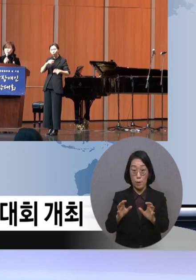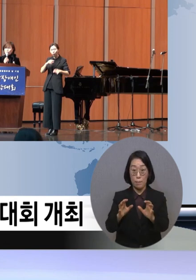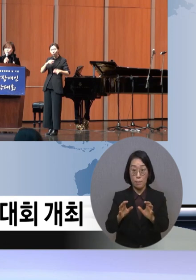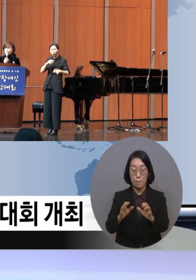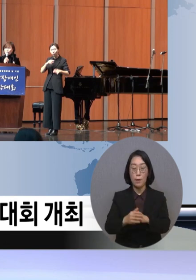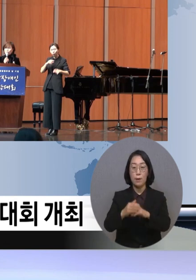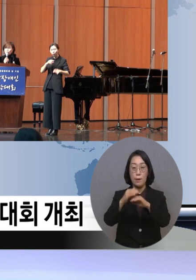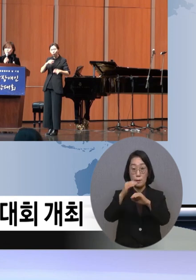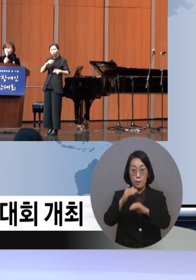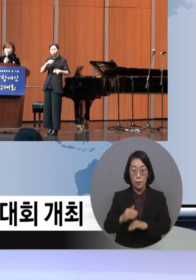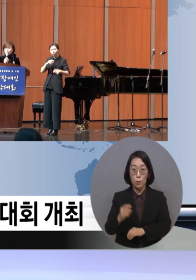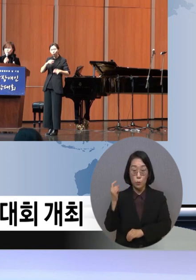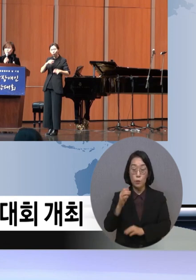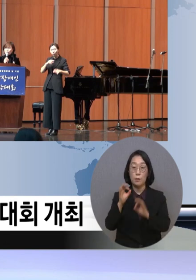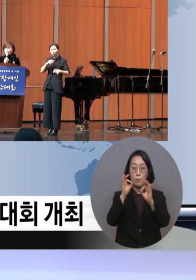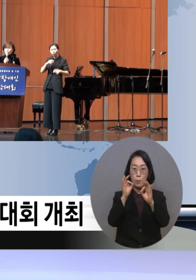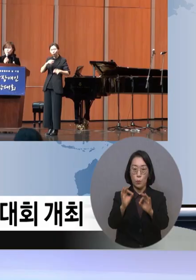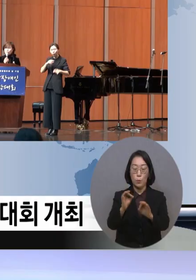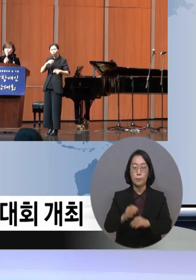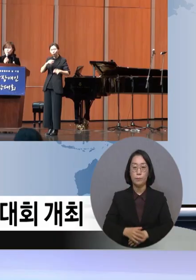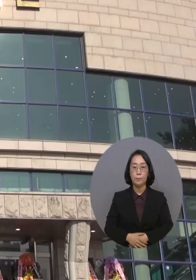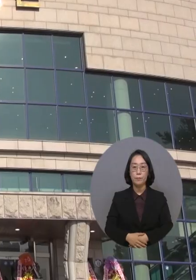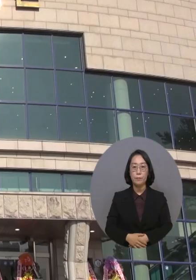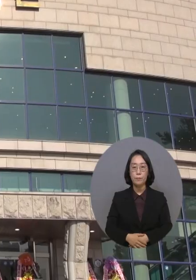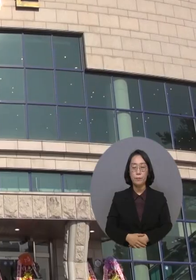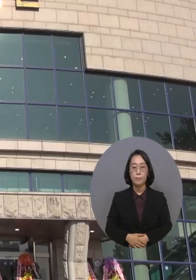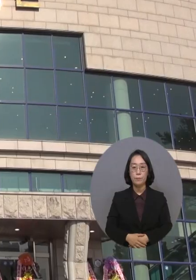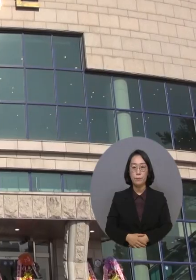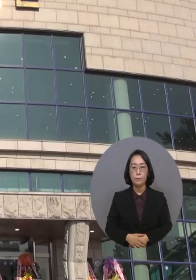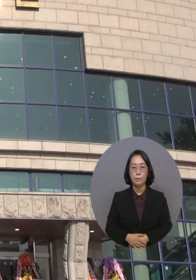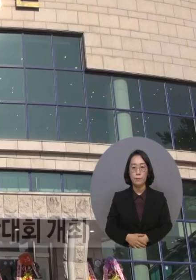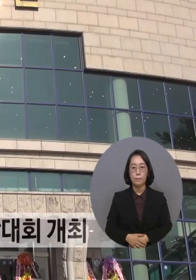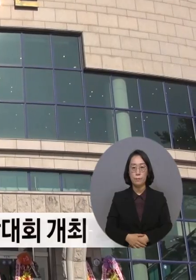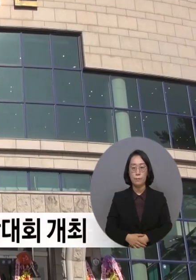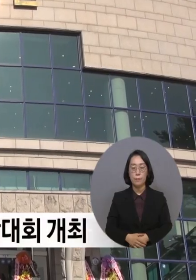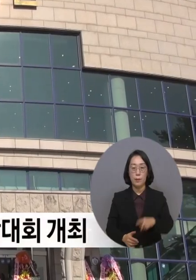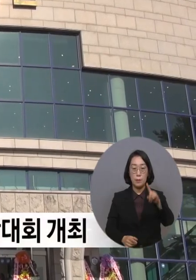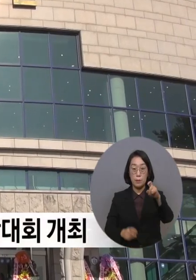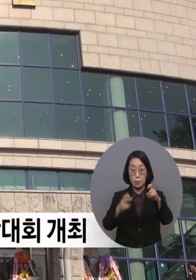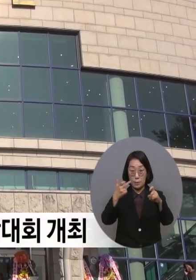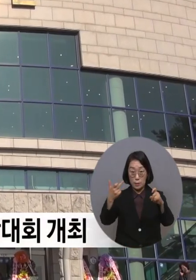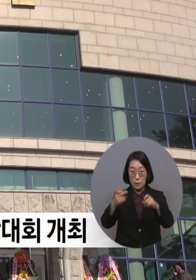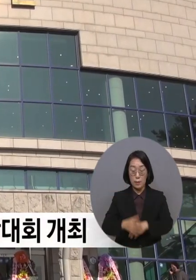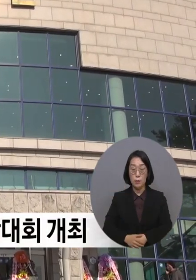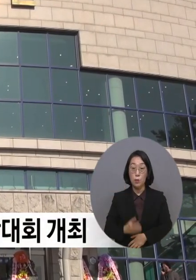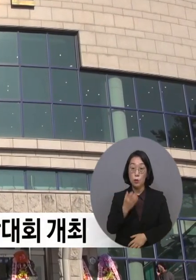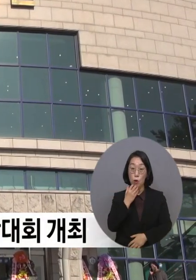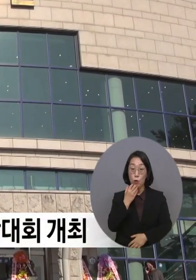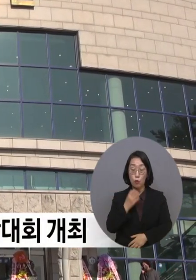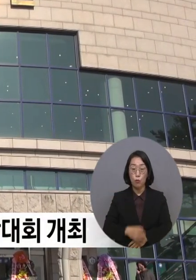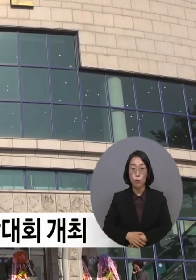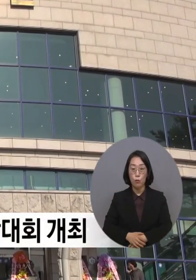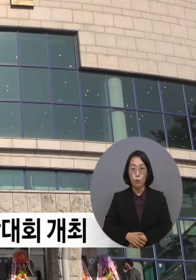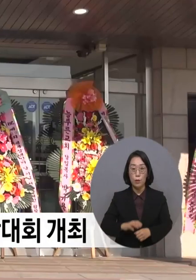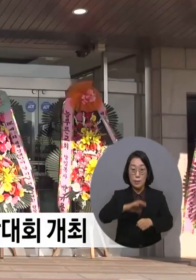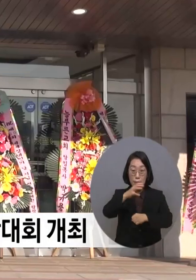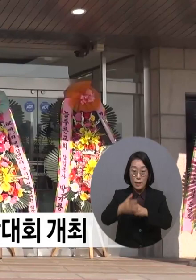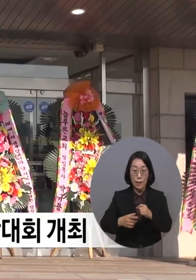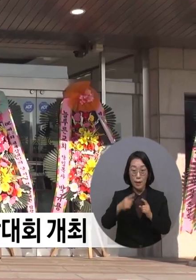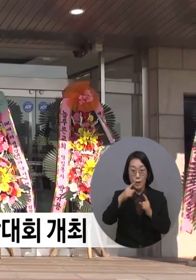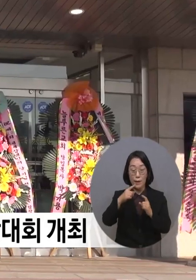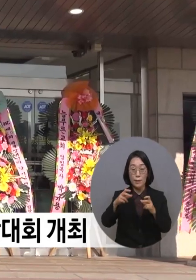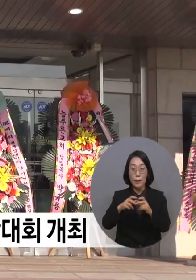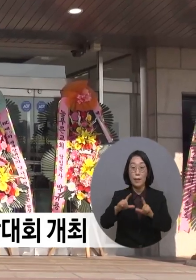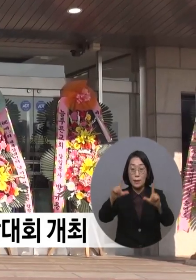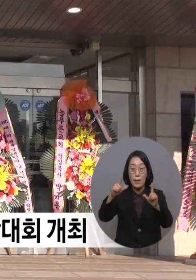현장에 현연화 기자가 다녀왔습니다 지난 17일 세종문화예술회관에서 세계장애인의 날 기념으로